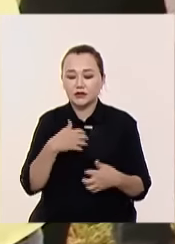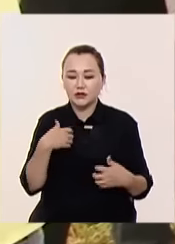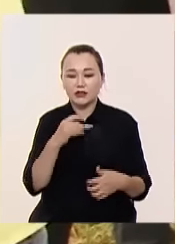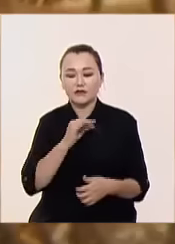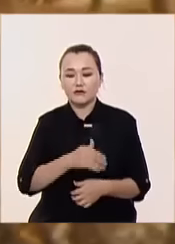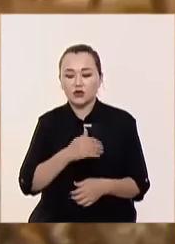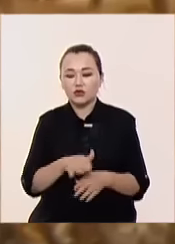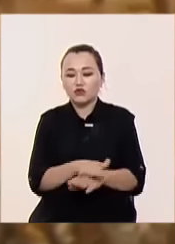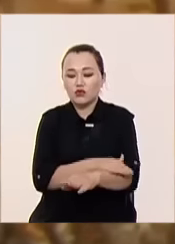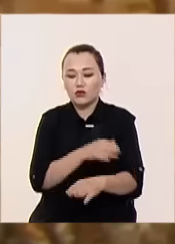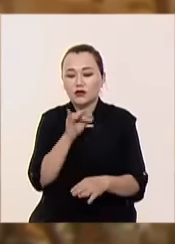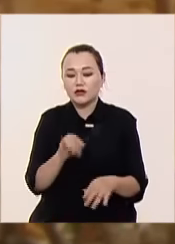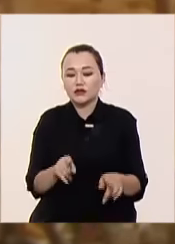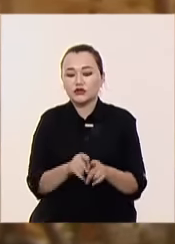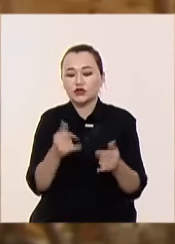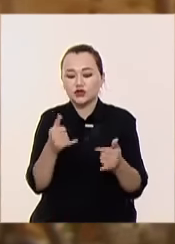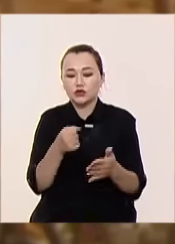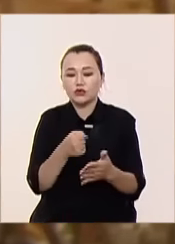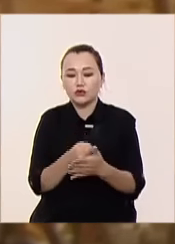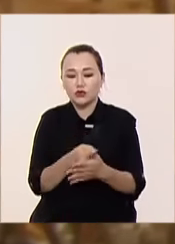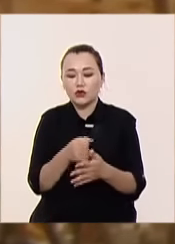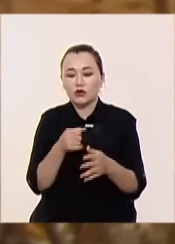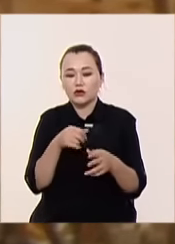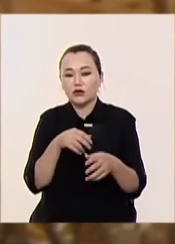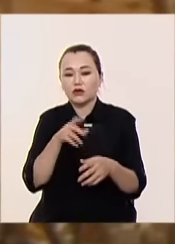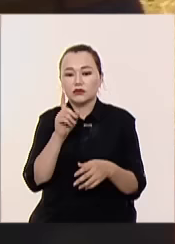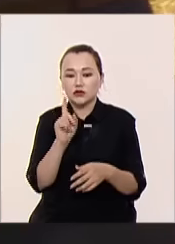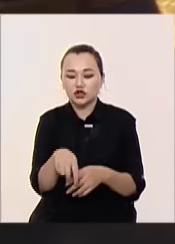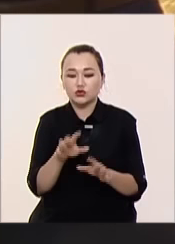фермерами длится уже долго и, похоже, сейчас дошел до крайней точки.